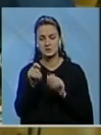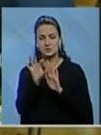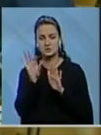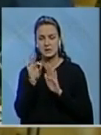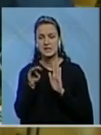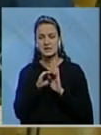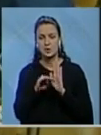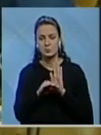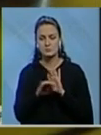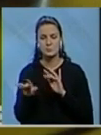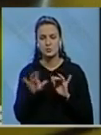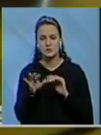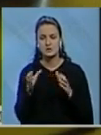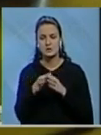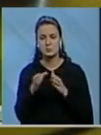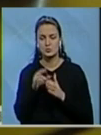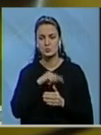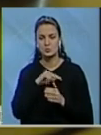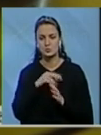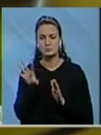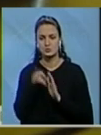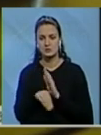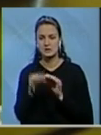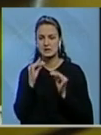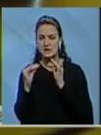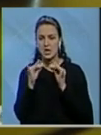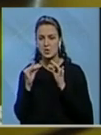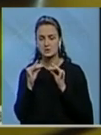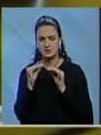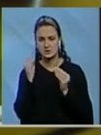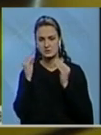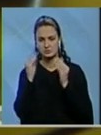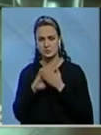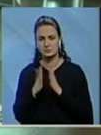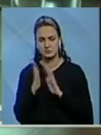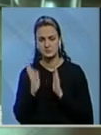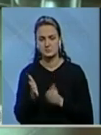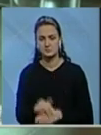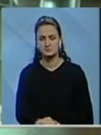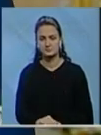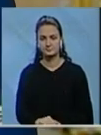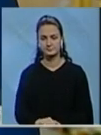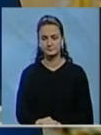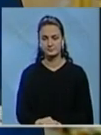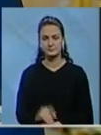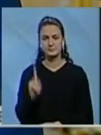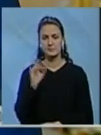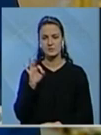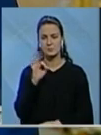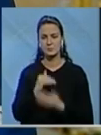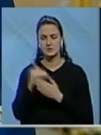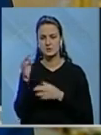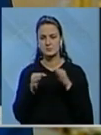და პროცედურებზე სამუშაო ჯგუფის ფარგლებში დიალოგის საფუძველზე შეჯერდებიან. რაც შეეხება